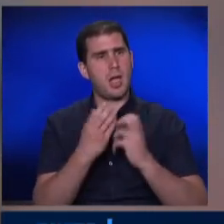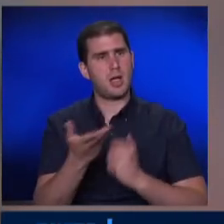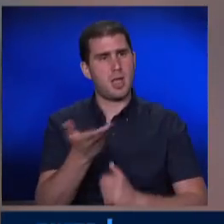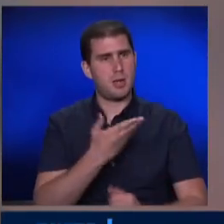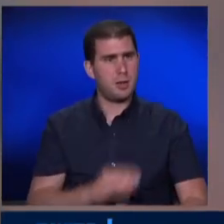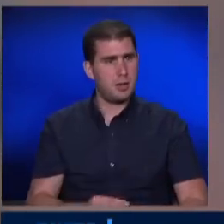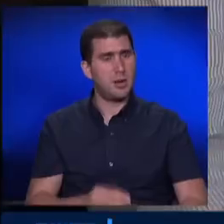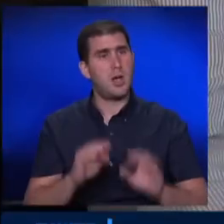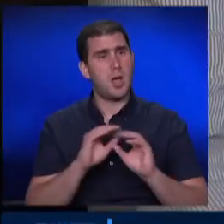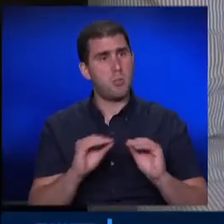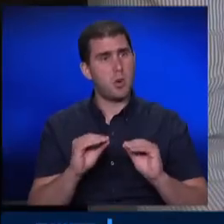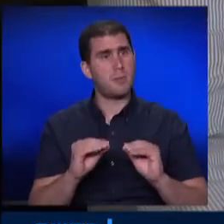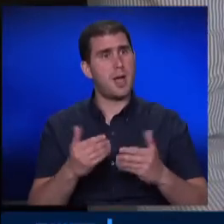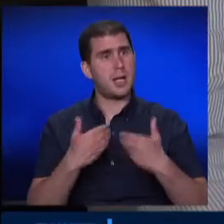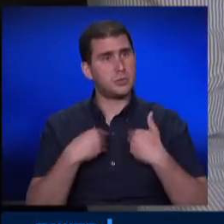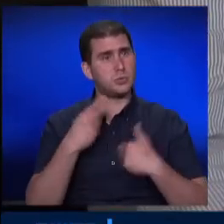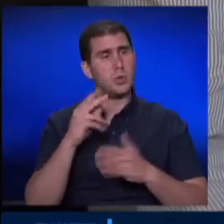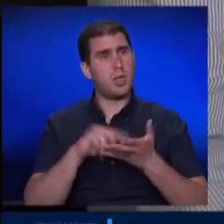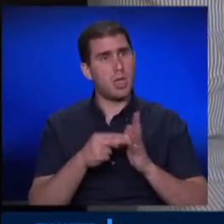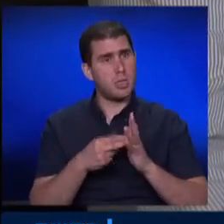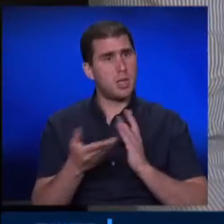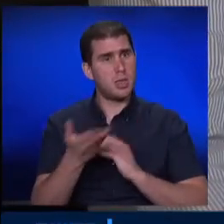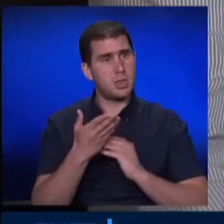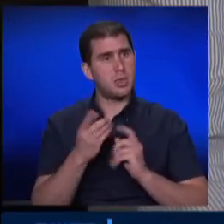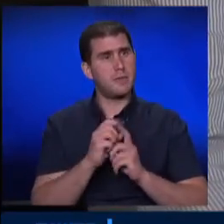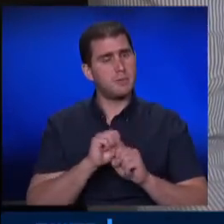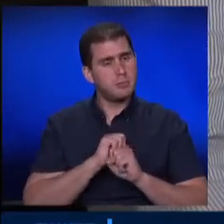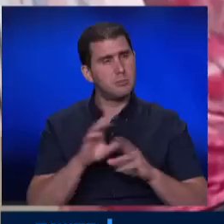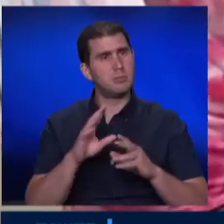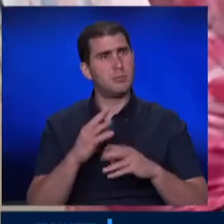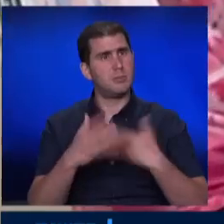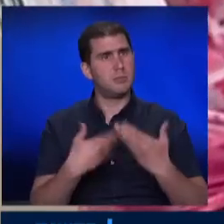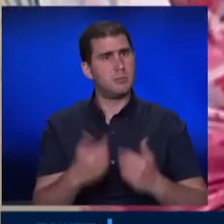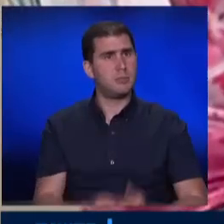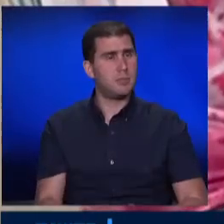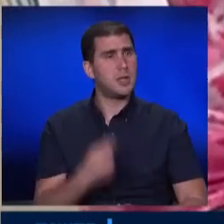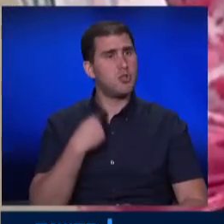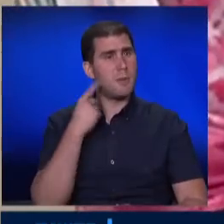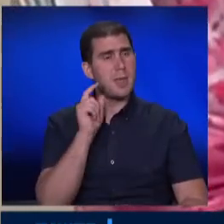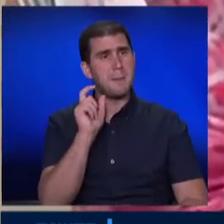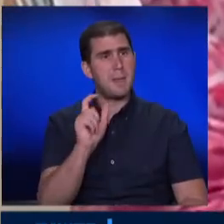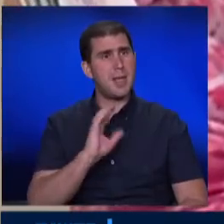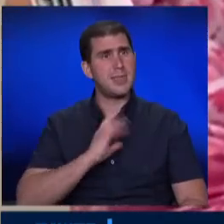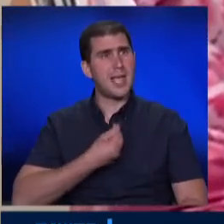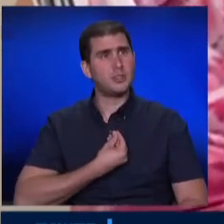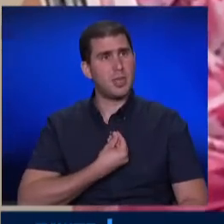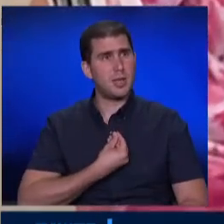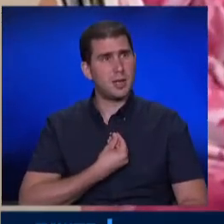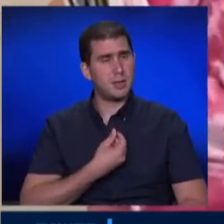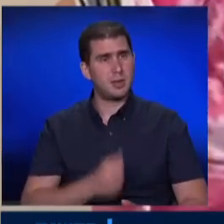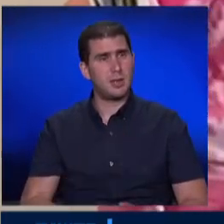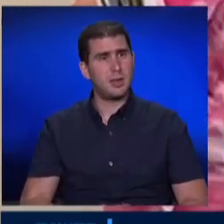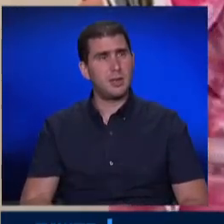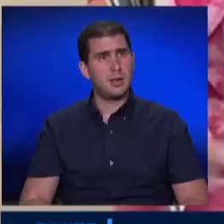לכיתה. The teachers, you know, helped us kind of plan this and craft the staff. אני שמעתי את המילה